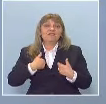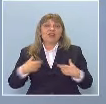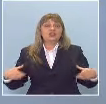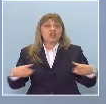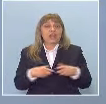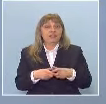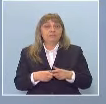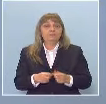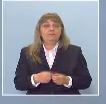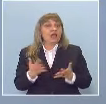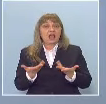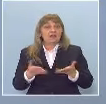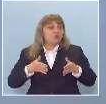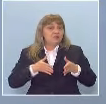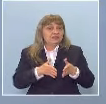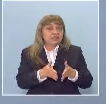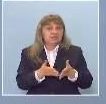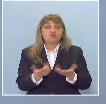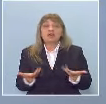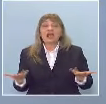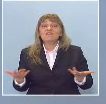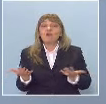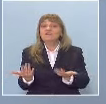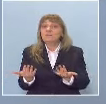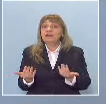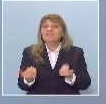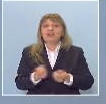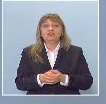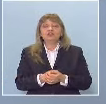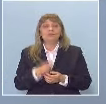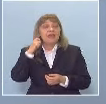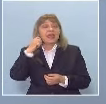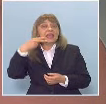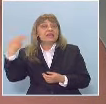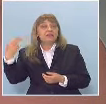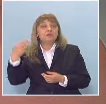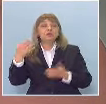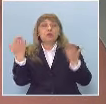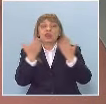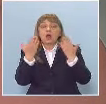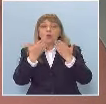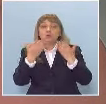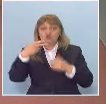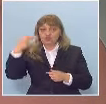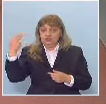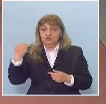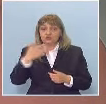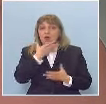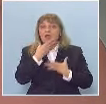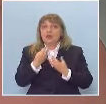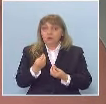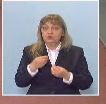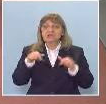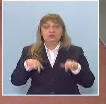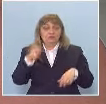ви насочи всъщност, госпожо Милушева? Какво ви привлече в тази гимназия? Името на училището е познато във